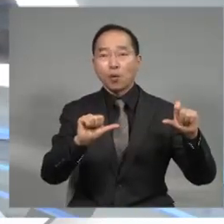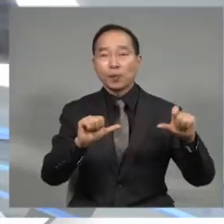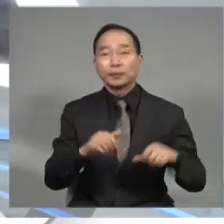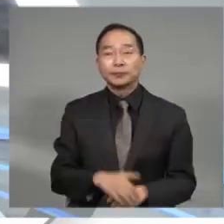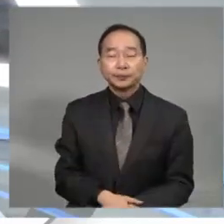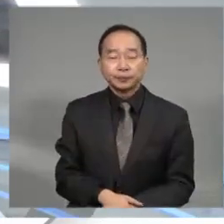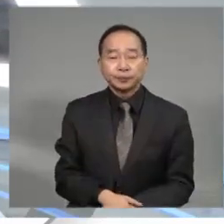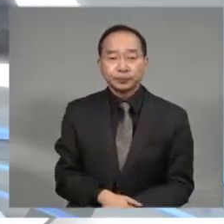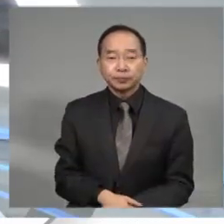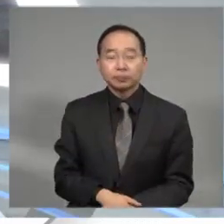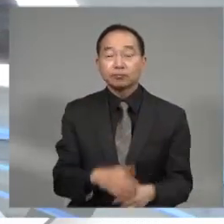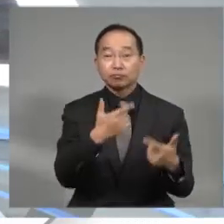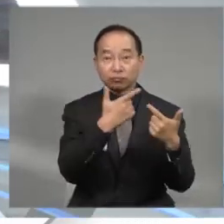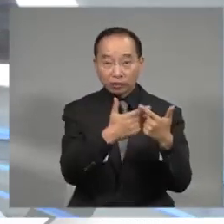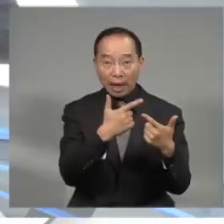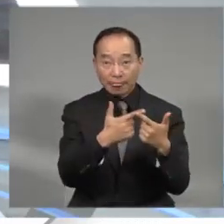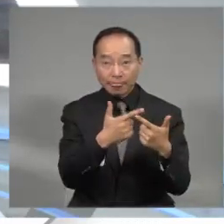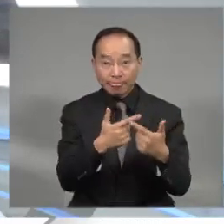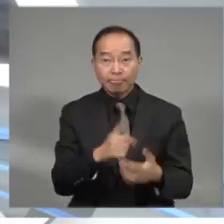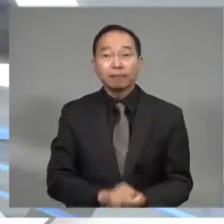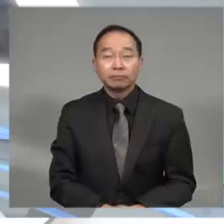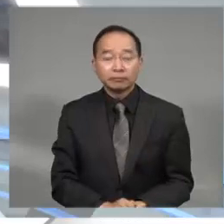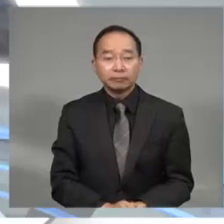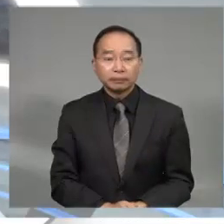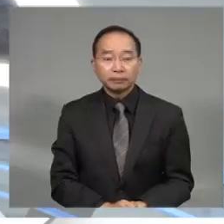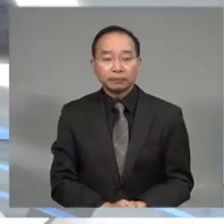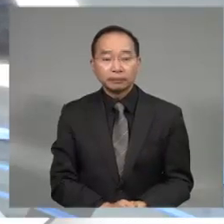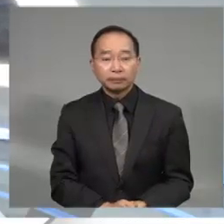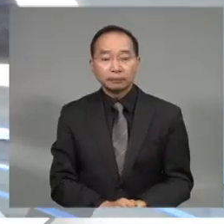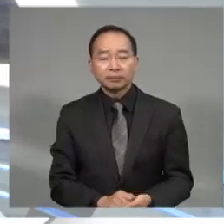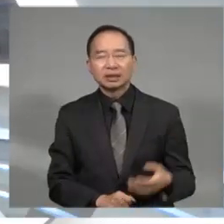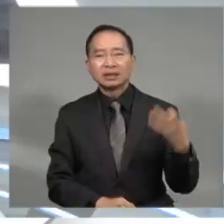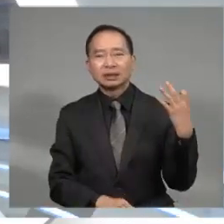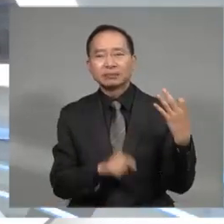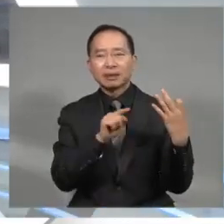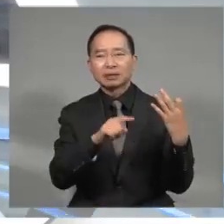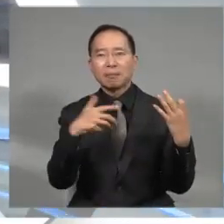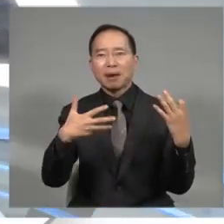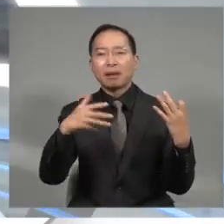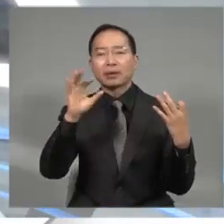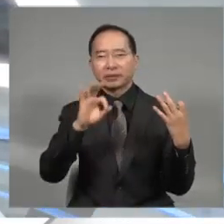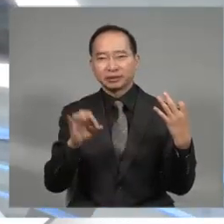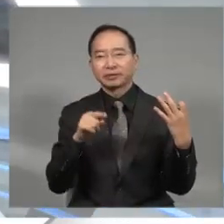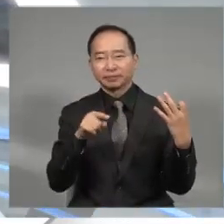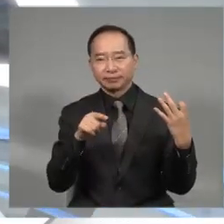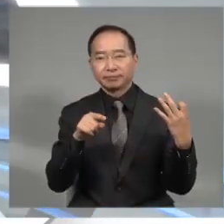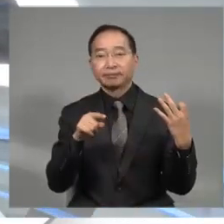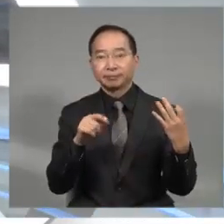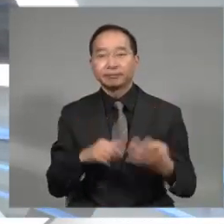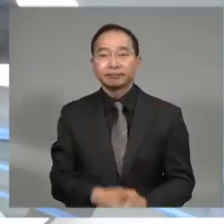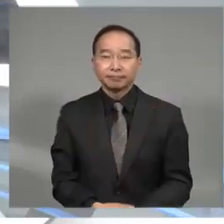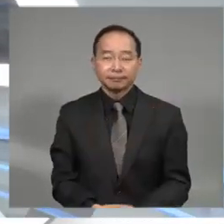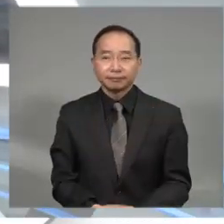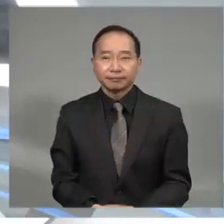있고요. 다음 부산으로 넘어갑니다. 부산광역시 14.8% 사전투표율 기록하고